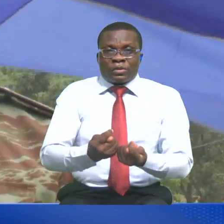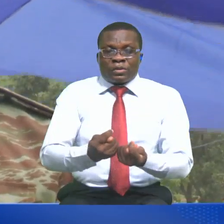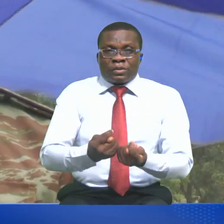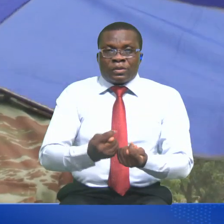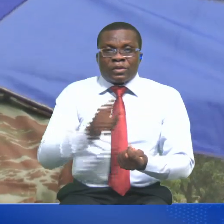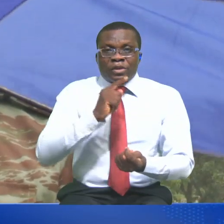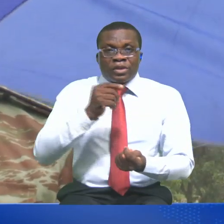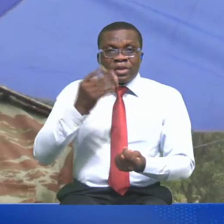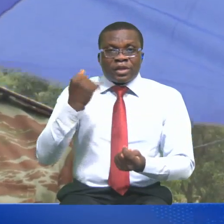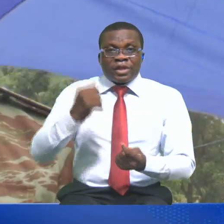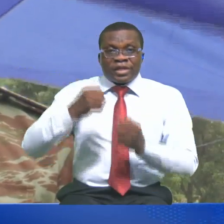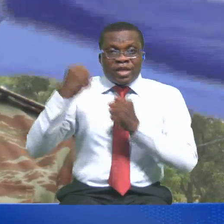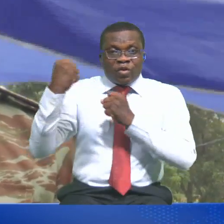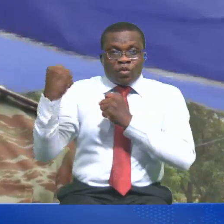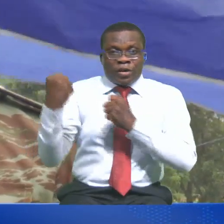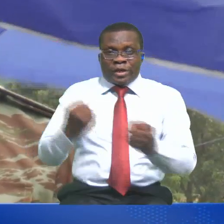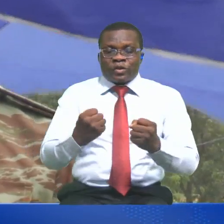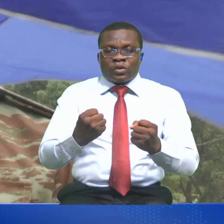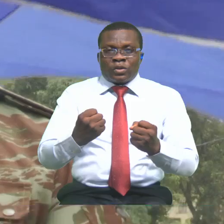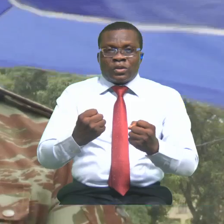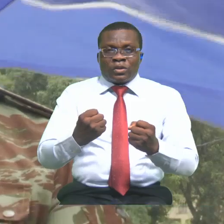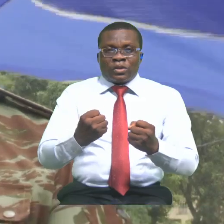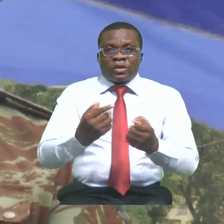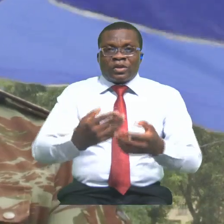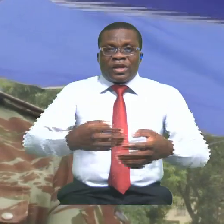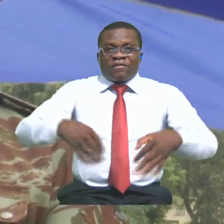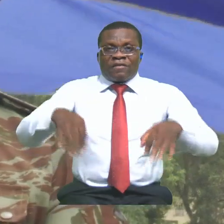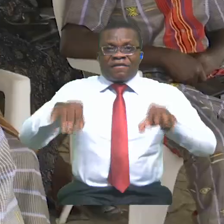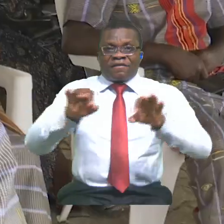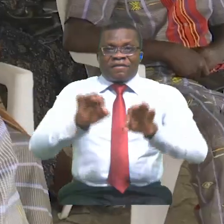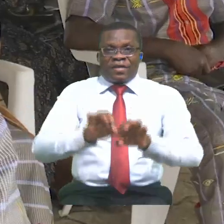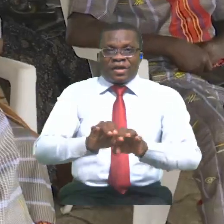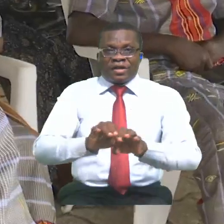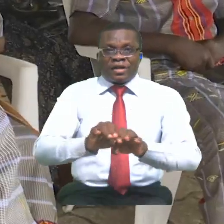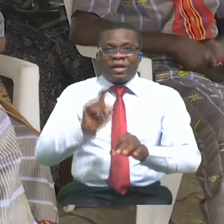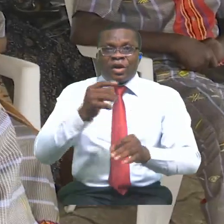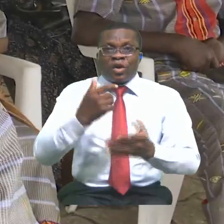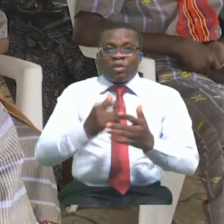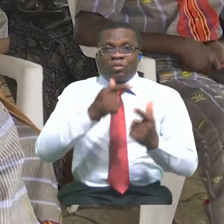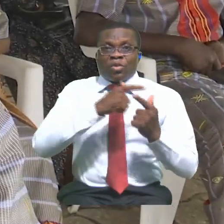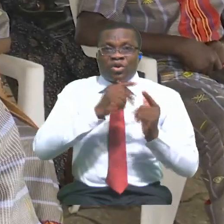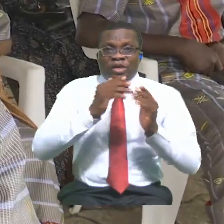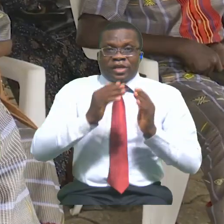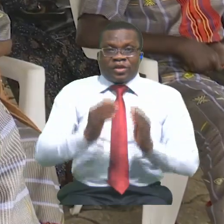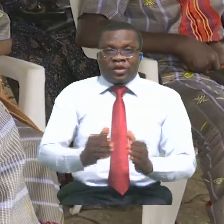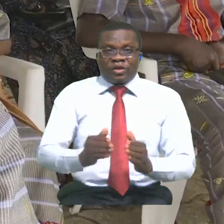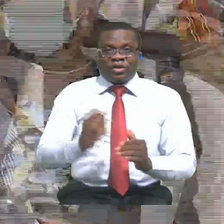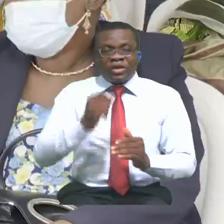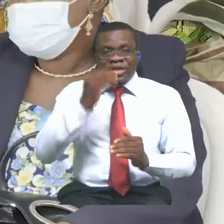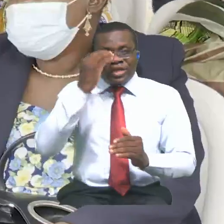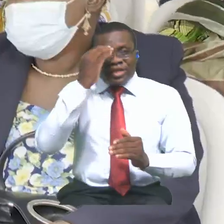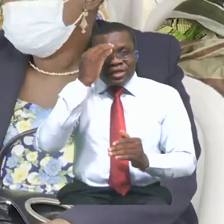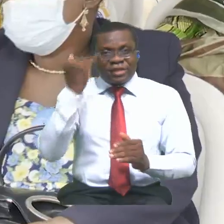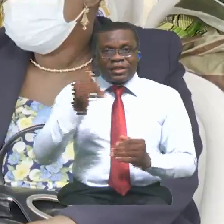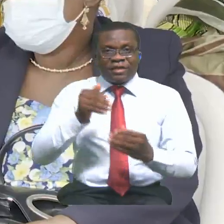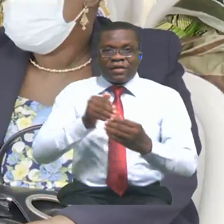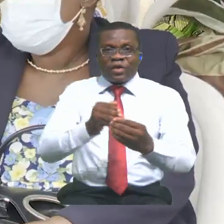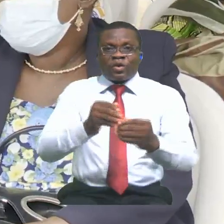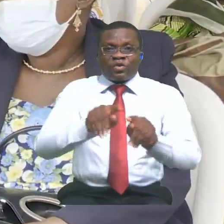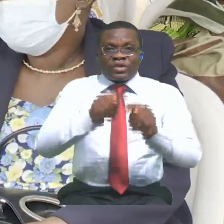Il était courageux, vaillant, un bon leader qui savait conduire sa